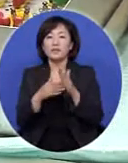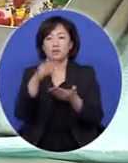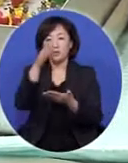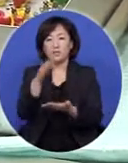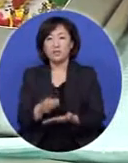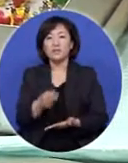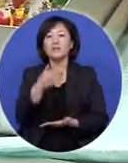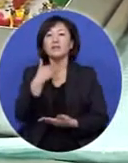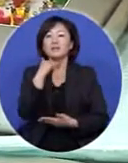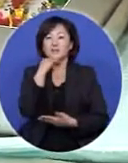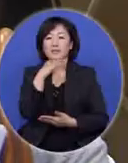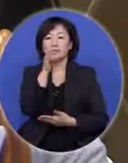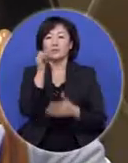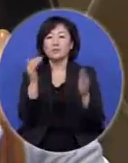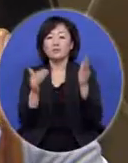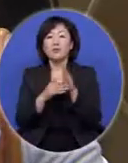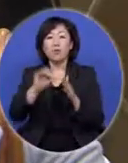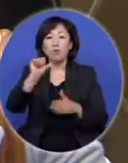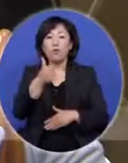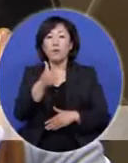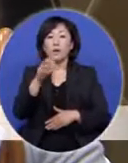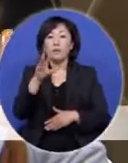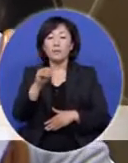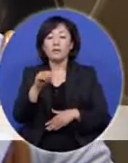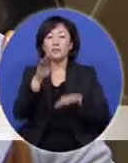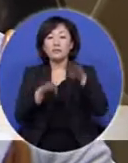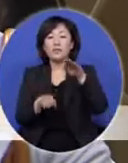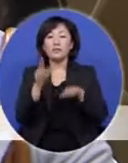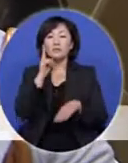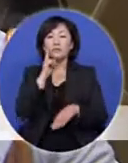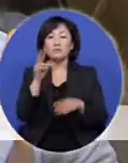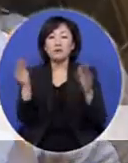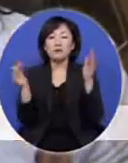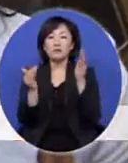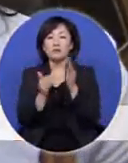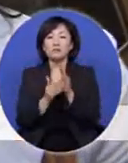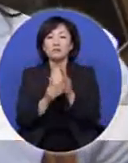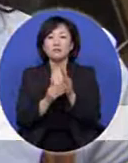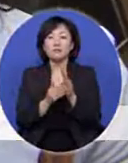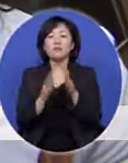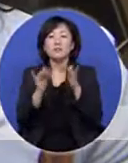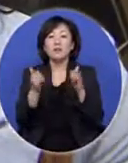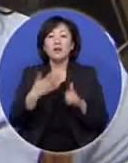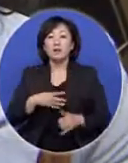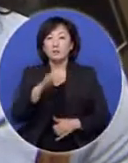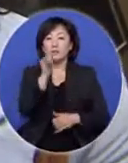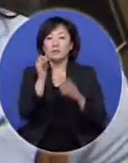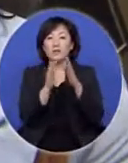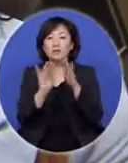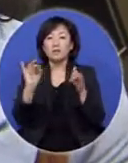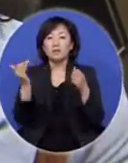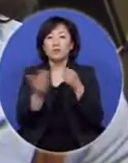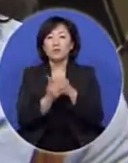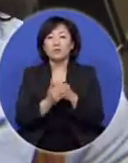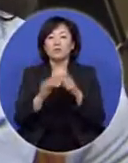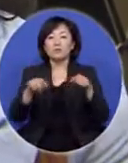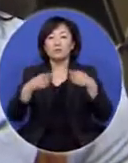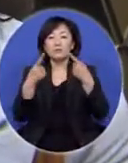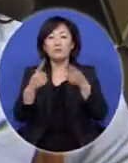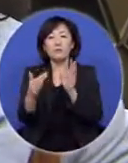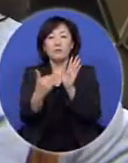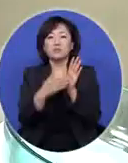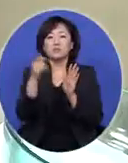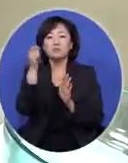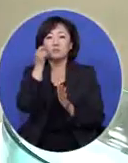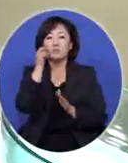내리길 기대하는 눈치입니다. 500만 원이 차이 나면 정말 진짜 이거는 소비자가 알아야 되고 이거는 막아서는 될 일이